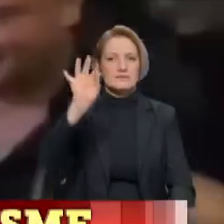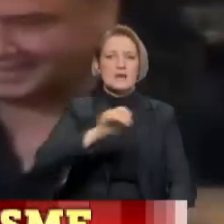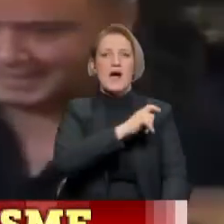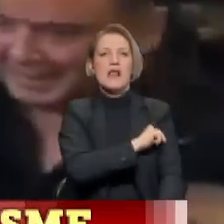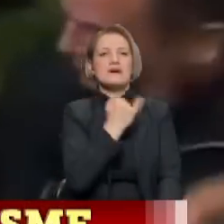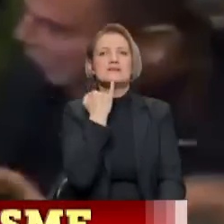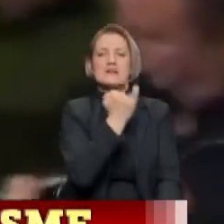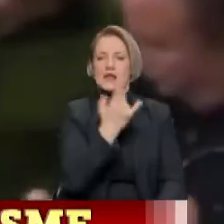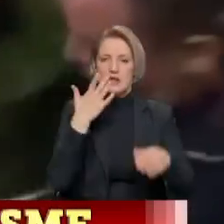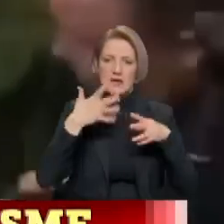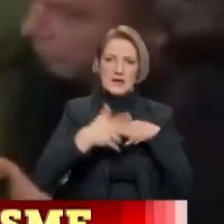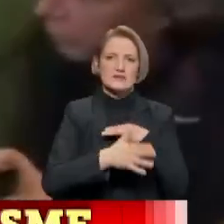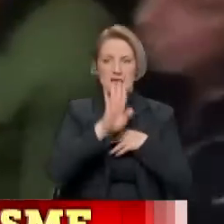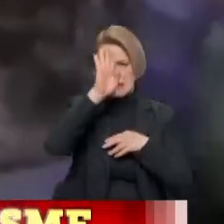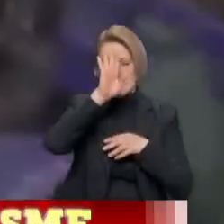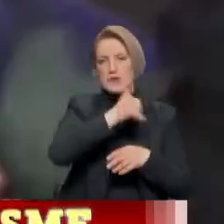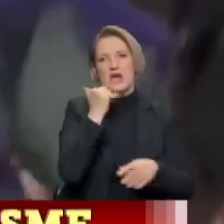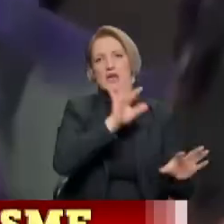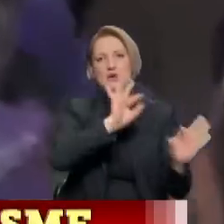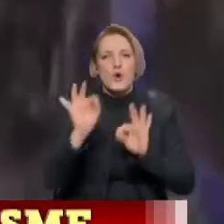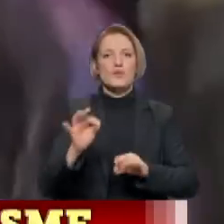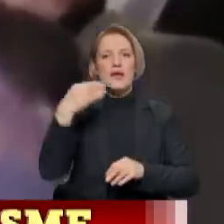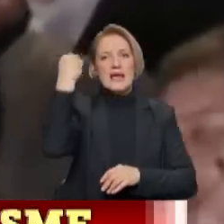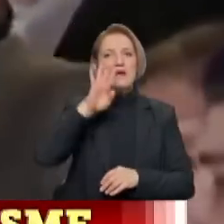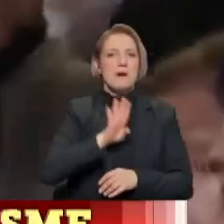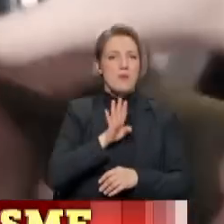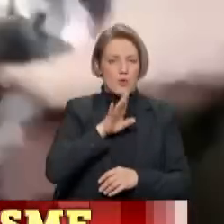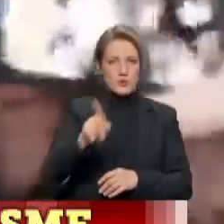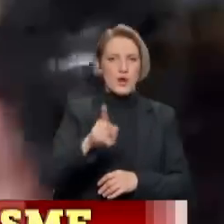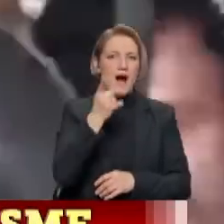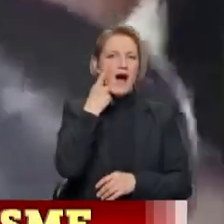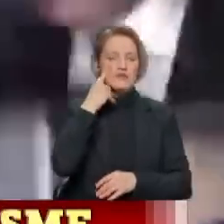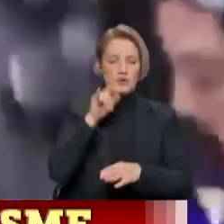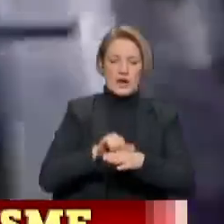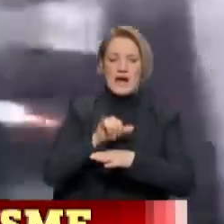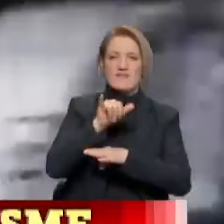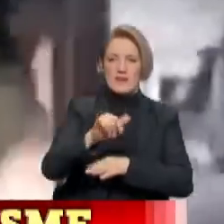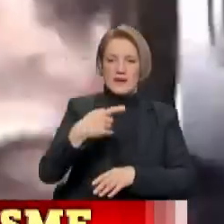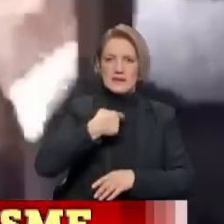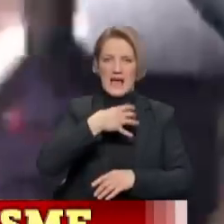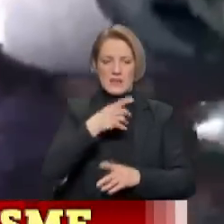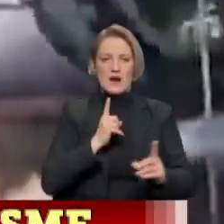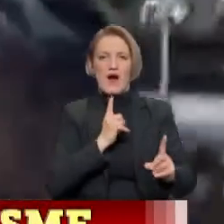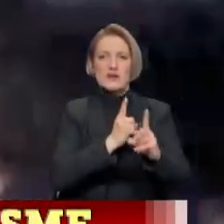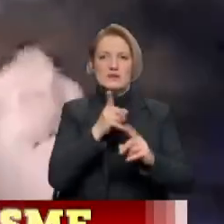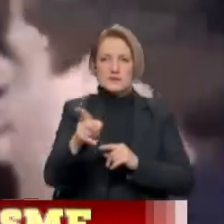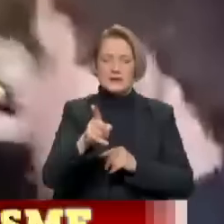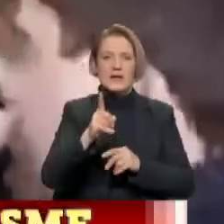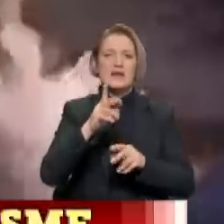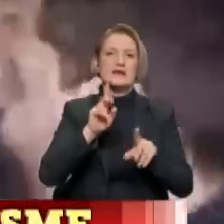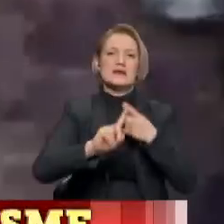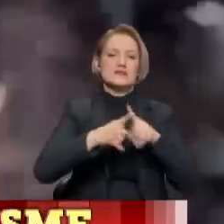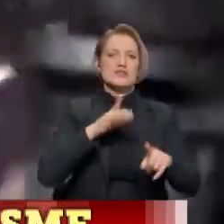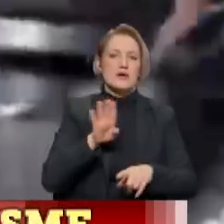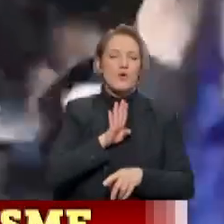Almanya ziyaretini yarıda kesti, İstanbul'a döndü. Ekrem İmamoğlu'nun Atatürk Havalimanı'nda bizzat karşıladığı Kemal Kılıçdaroğlu'nun